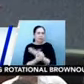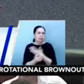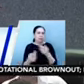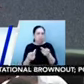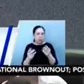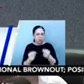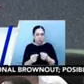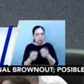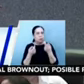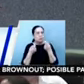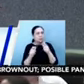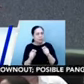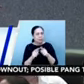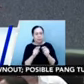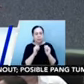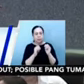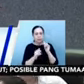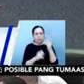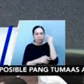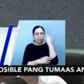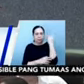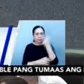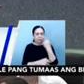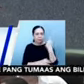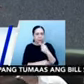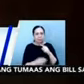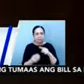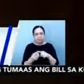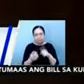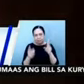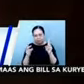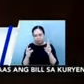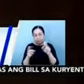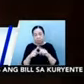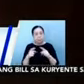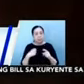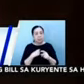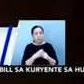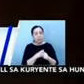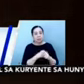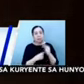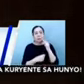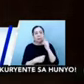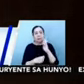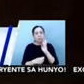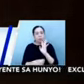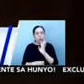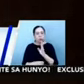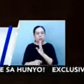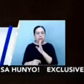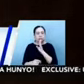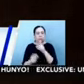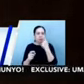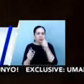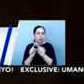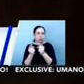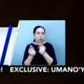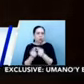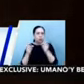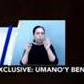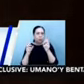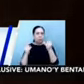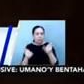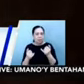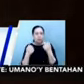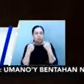namin kunan ng pahayag si Zubiri ukol dito. Pero si Senadora Nancy Binay na raw ang magsasalita para sa grupo nilang tinatawag ngayong Solid